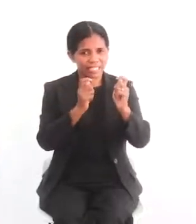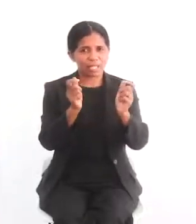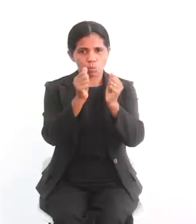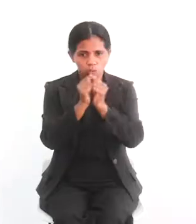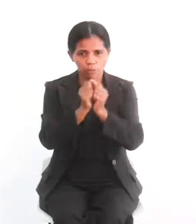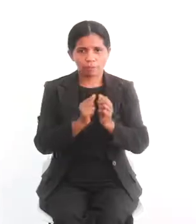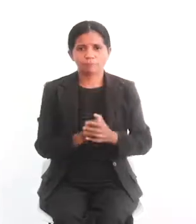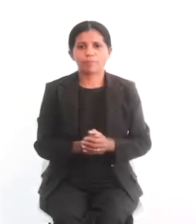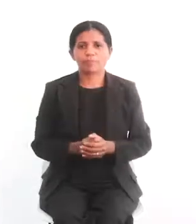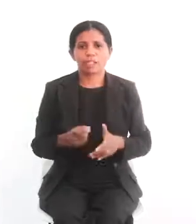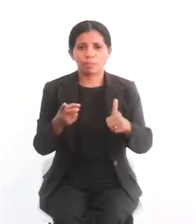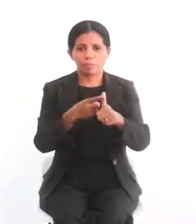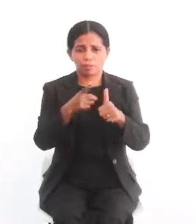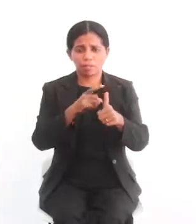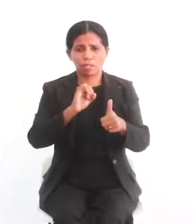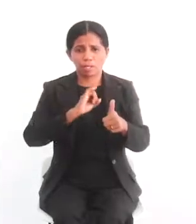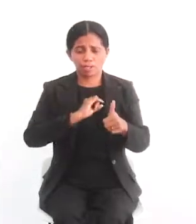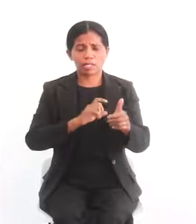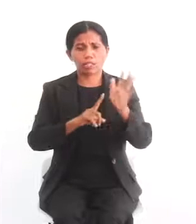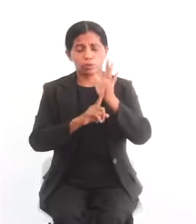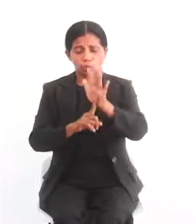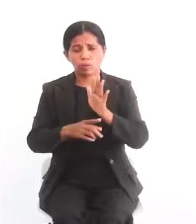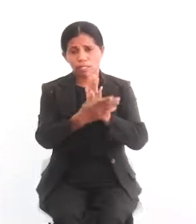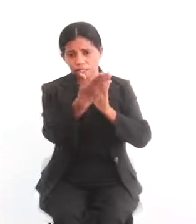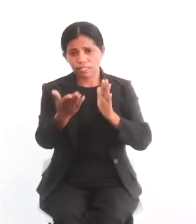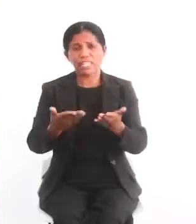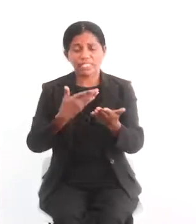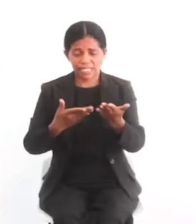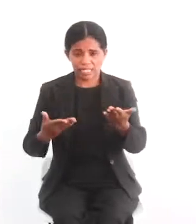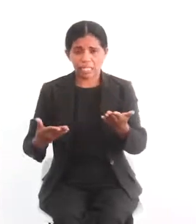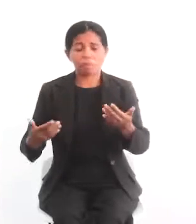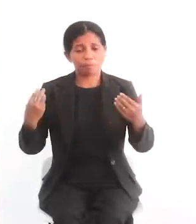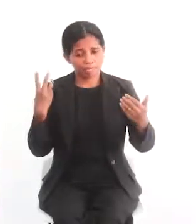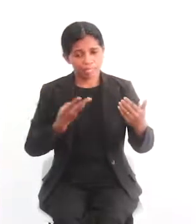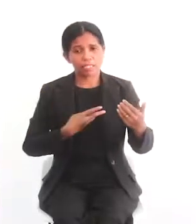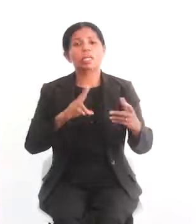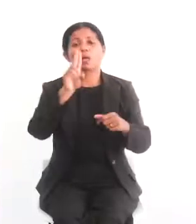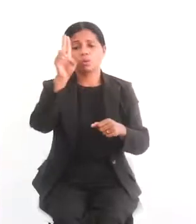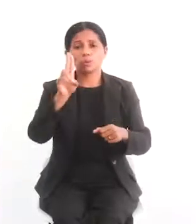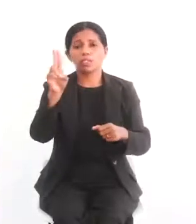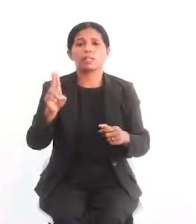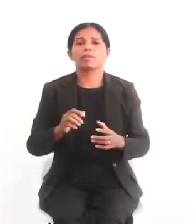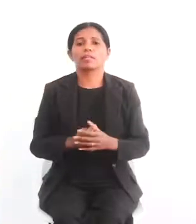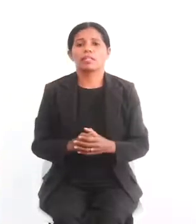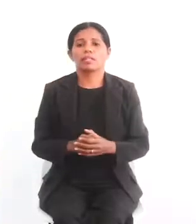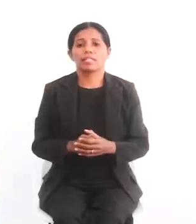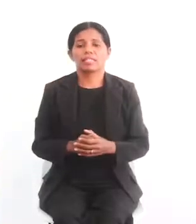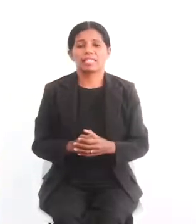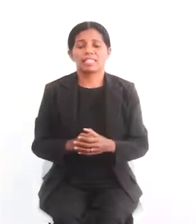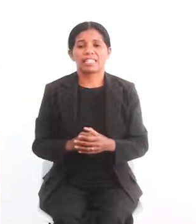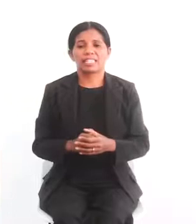Primero, hau hakarak introduce ba alin sira material nebek sira nebek uta usa. Ihene iha aidila